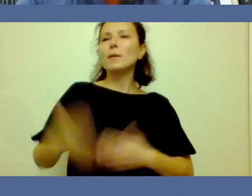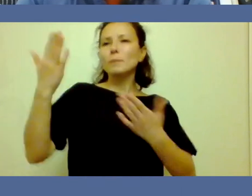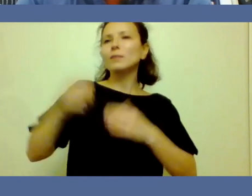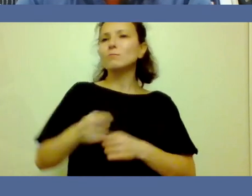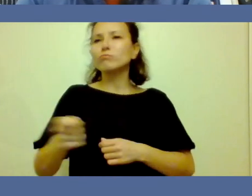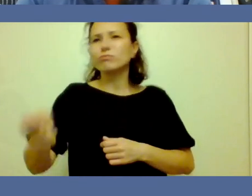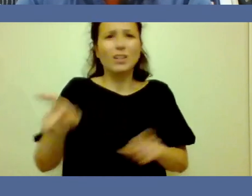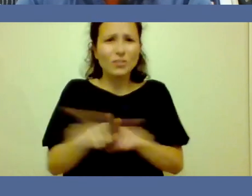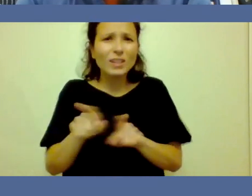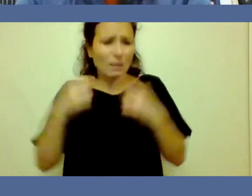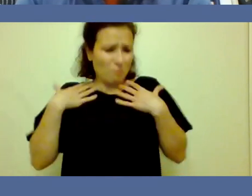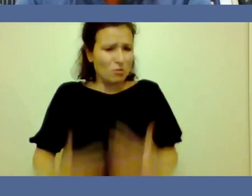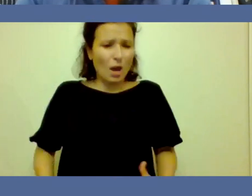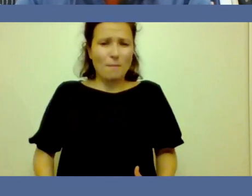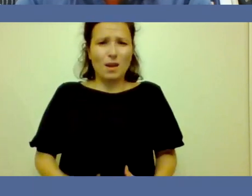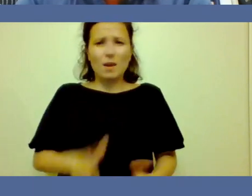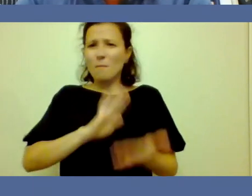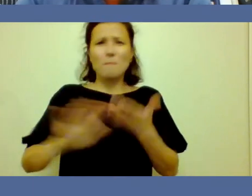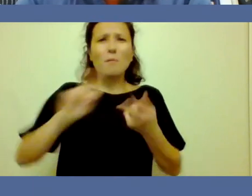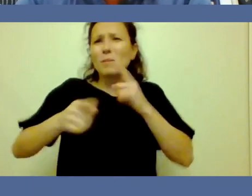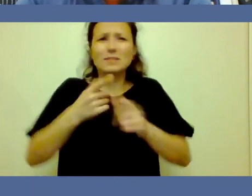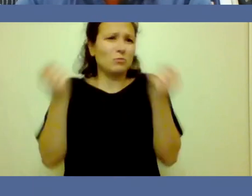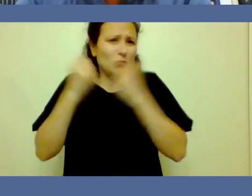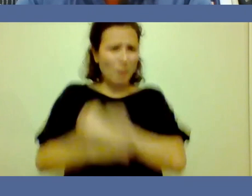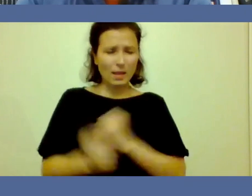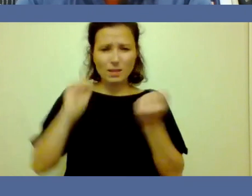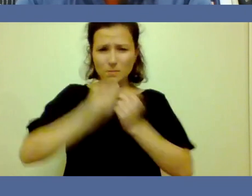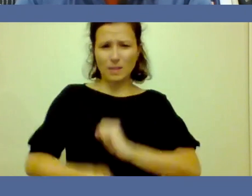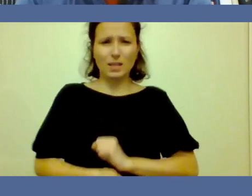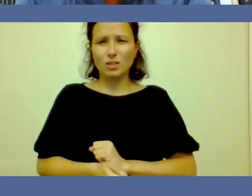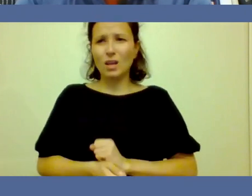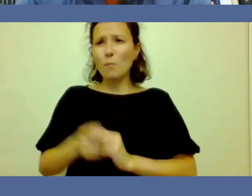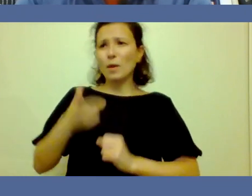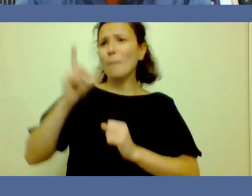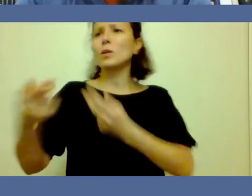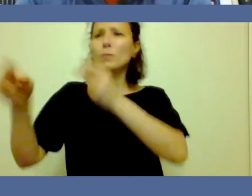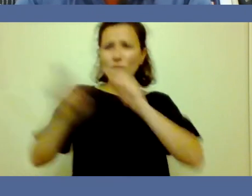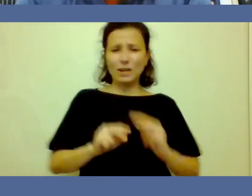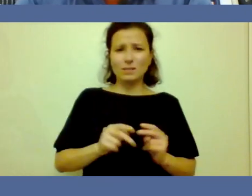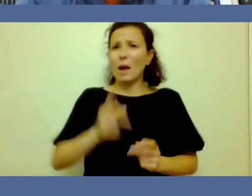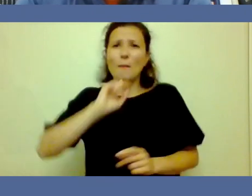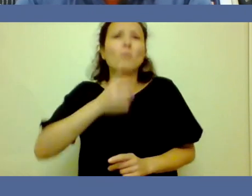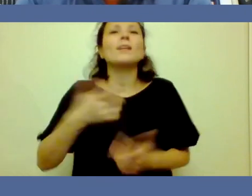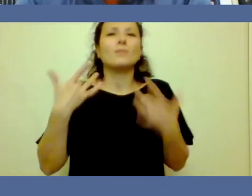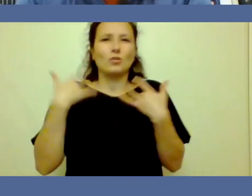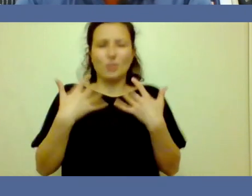bo to nie ma sensu się przepierać, wyprowadzam, wracam i dalej idę do roboty, więc ja polecam życie w piżamie, uważam, że jest bardzo wygodne.